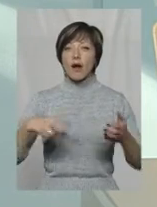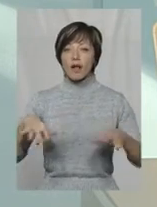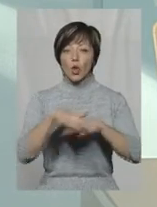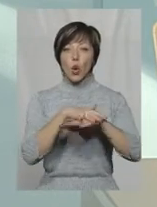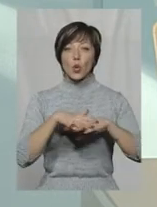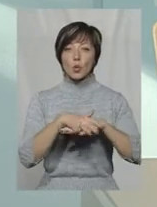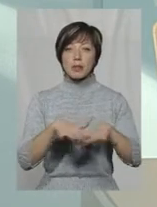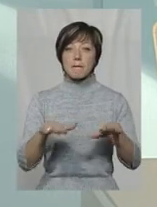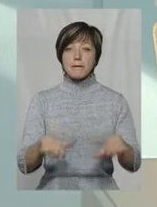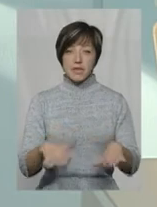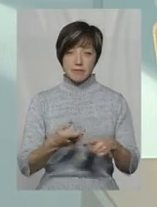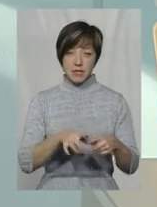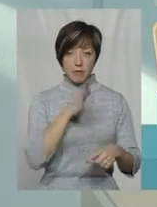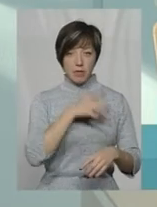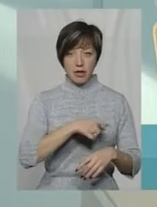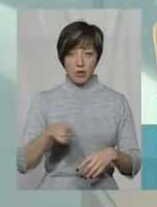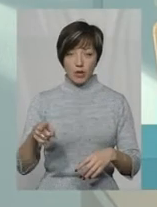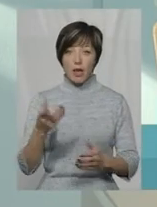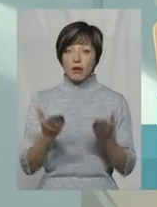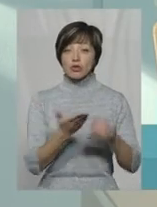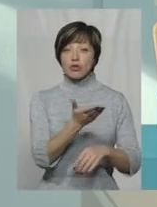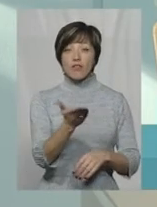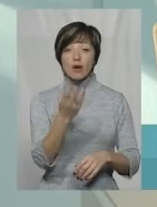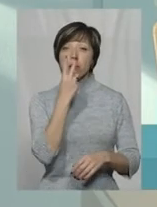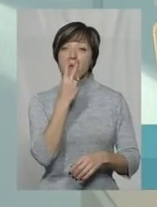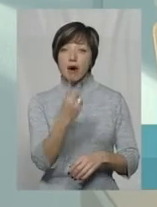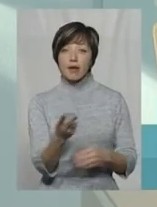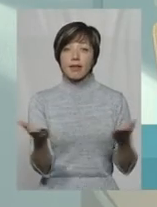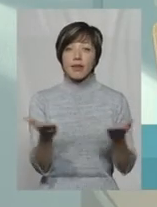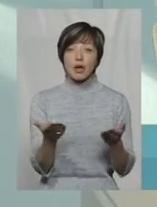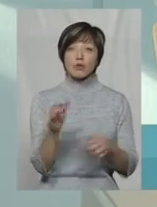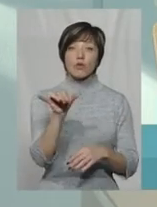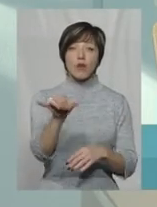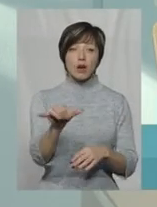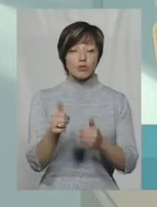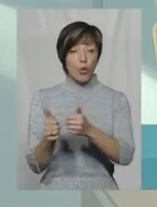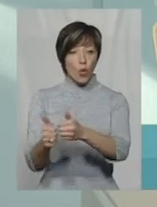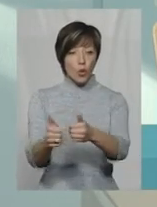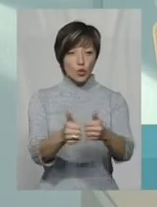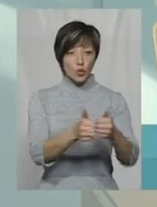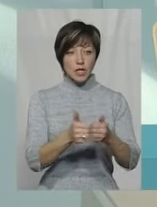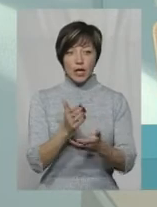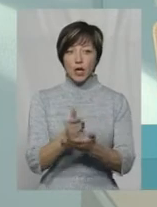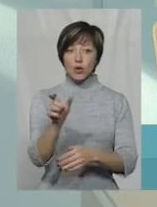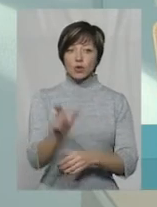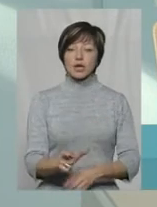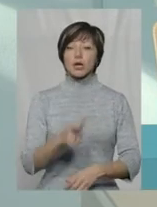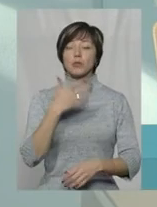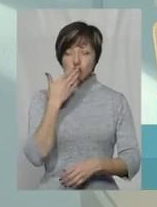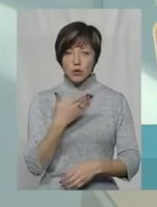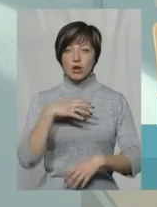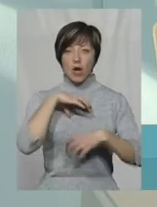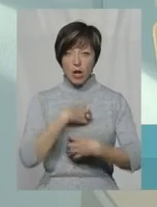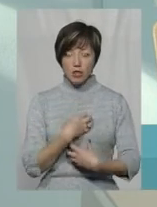місць в цей період. І якщо ви бачите, що десь в вашому колі є людина, яка чекає,